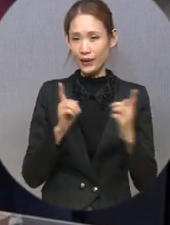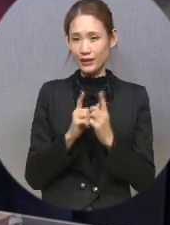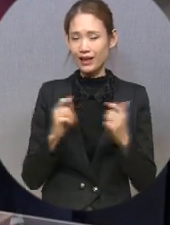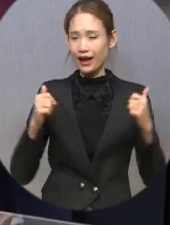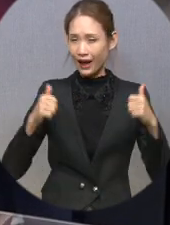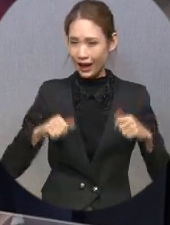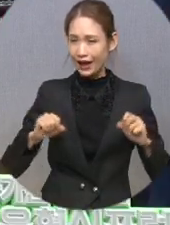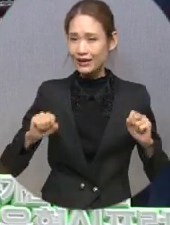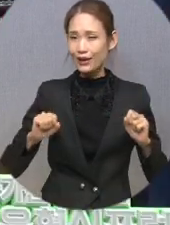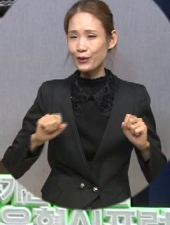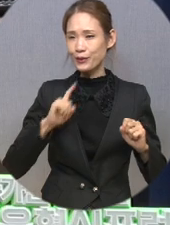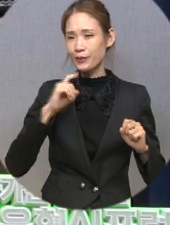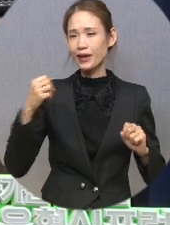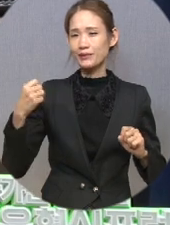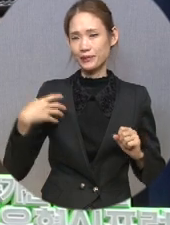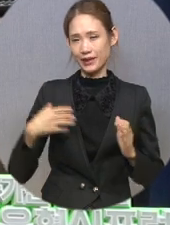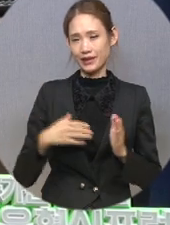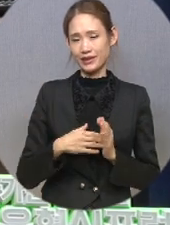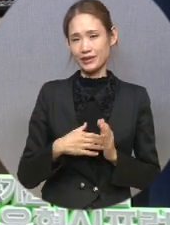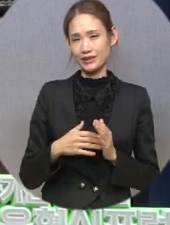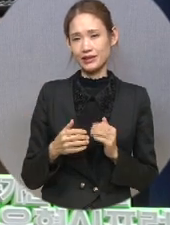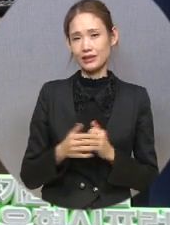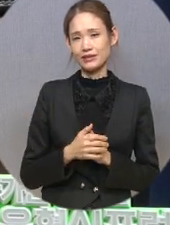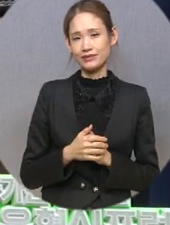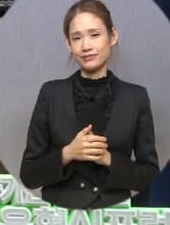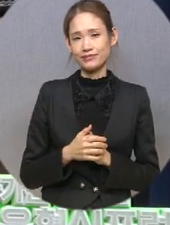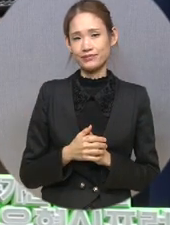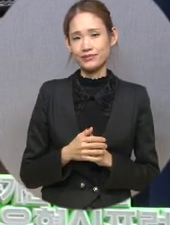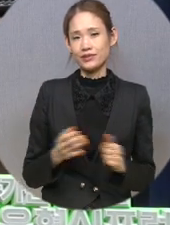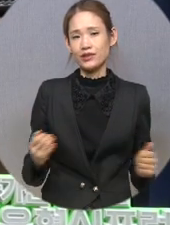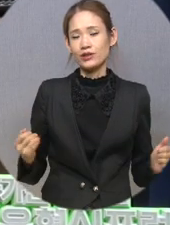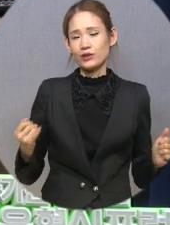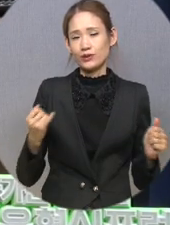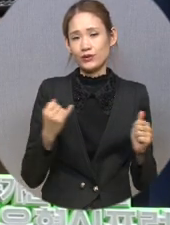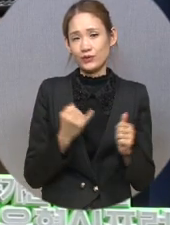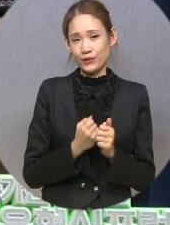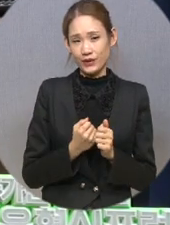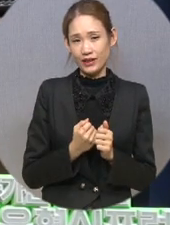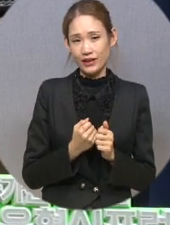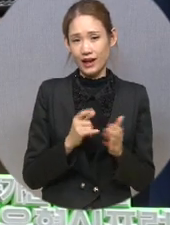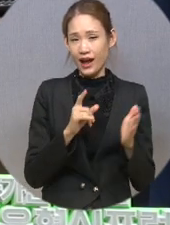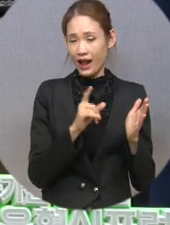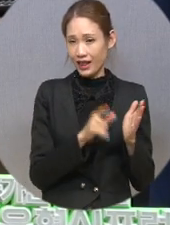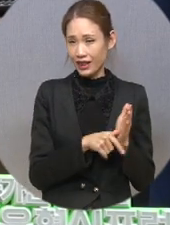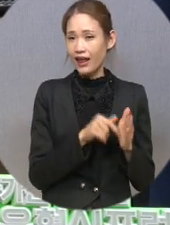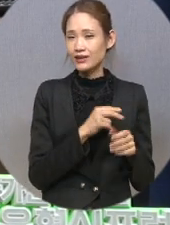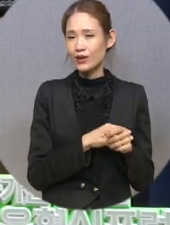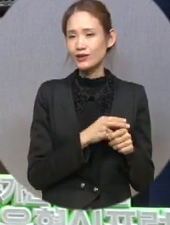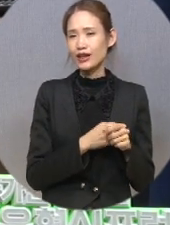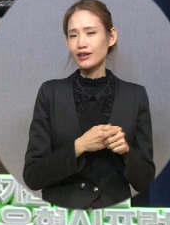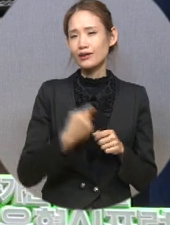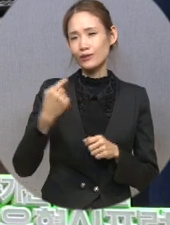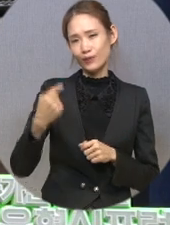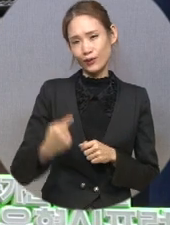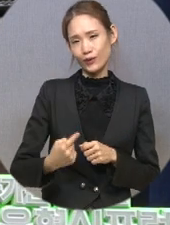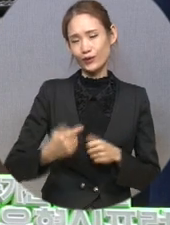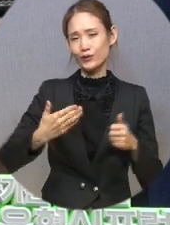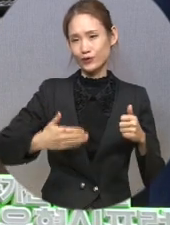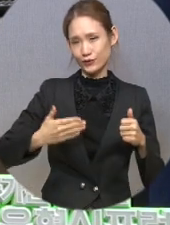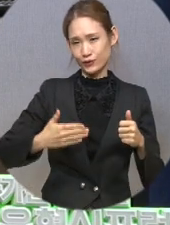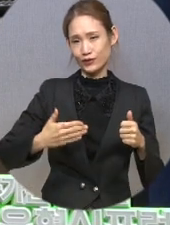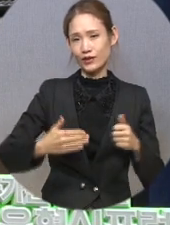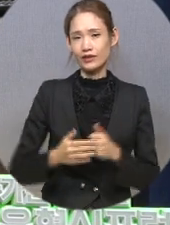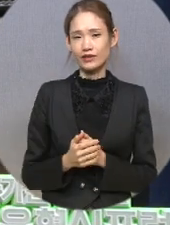친구들이 주로 그 친구들이고 아까 말씀드린 대로 이제 결혼할 때 선생님 오셔서 저 주례 좀 서주시죠 그래서 이제